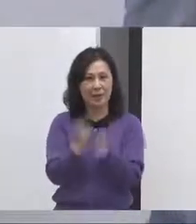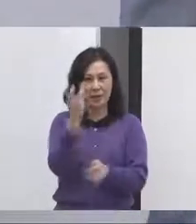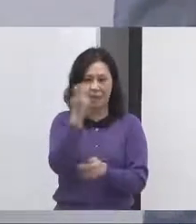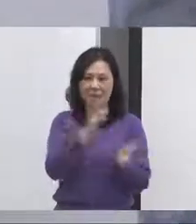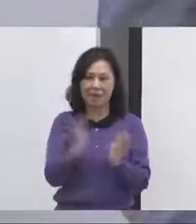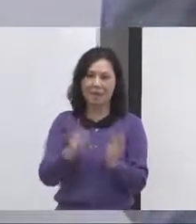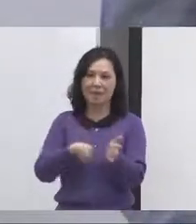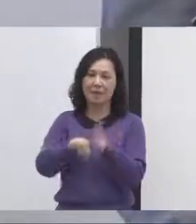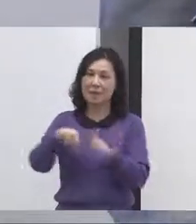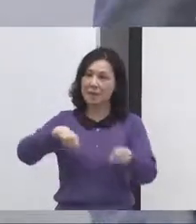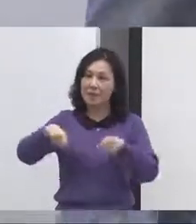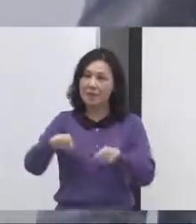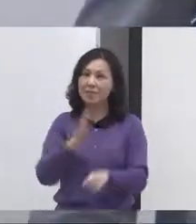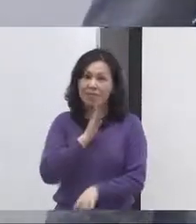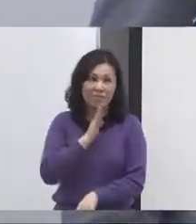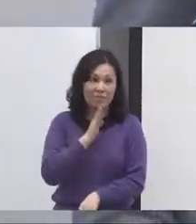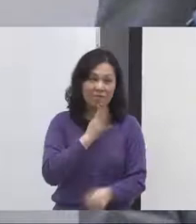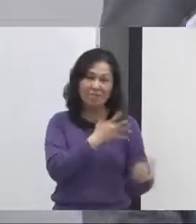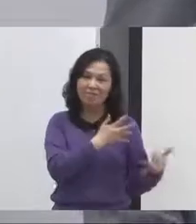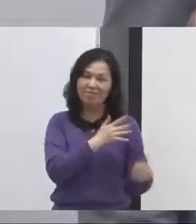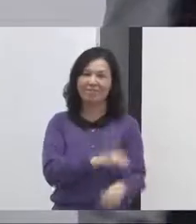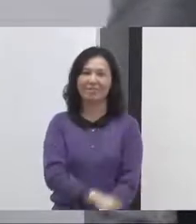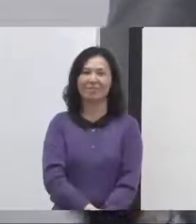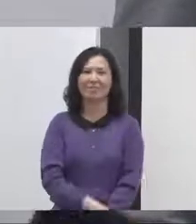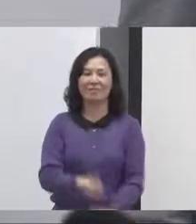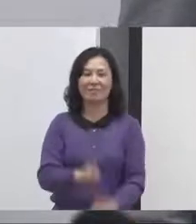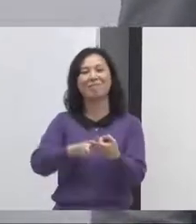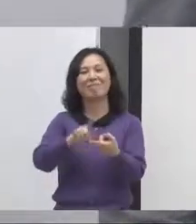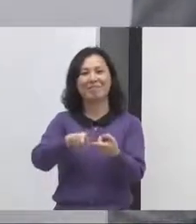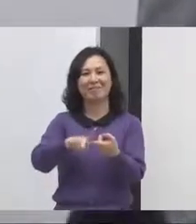专案，是吗？好。